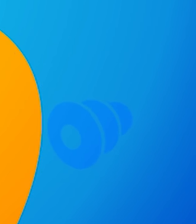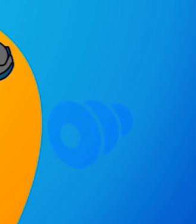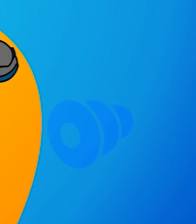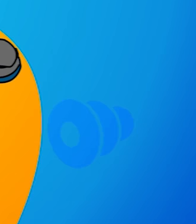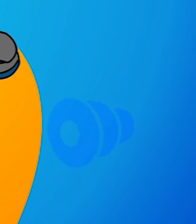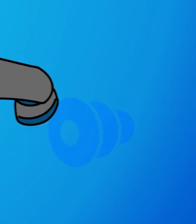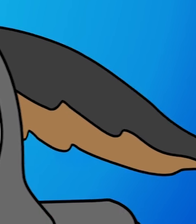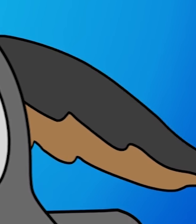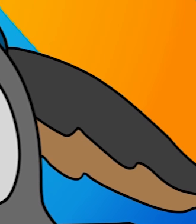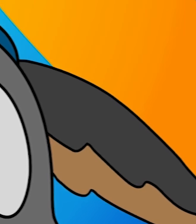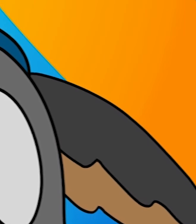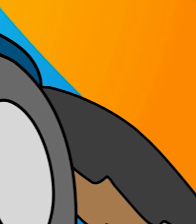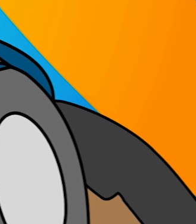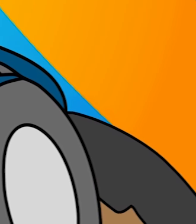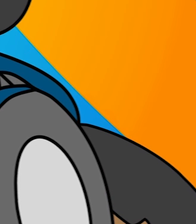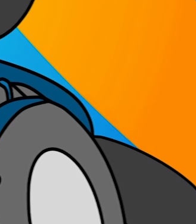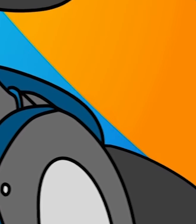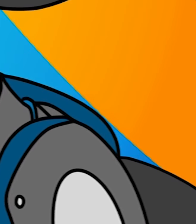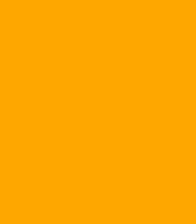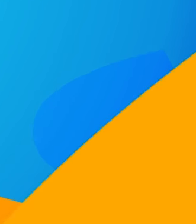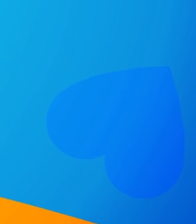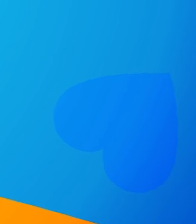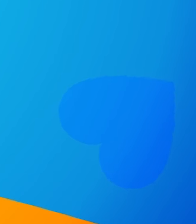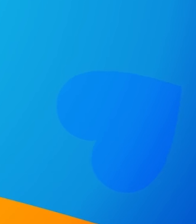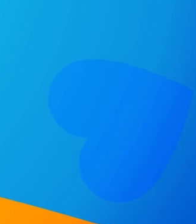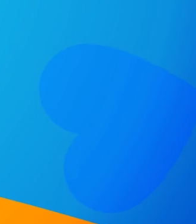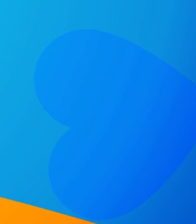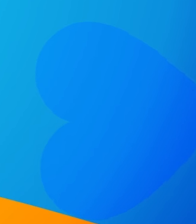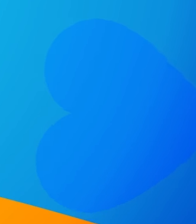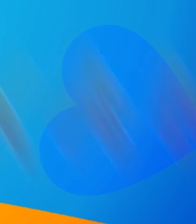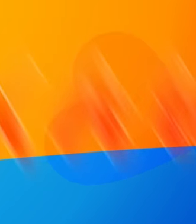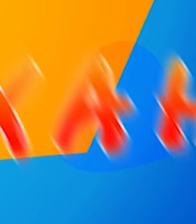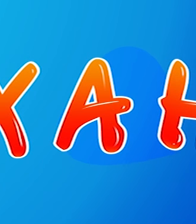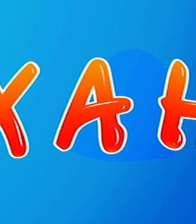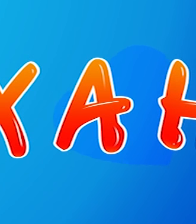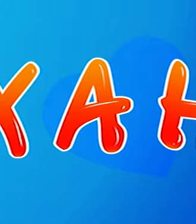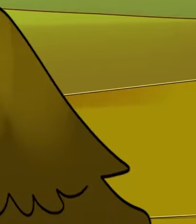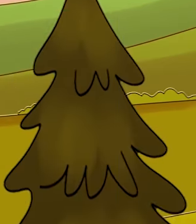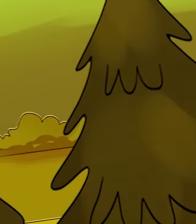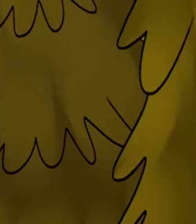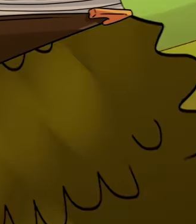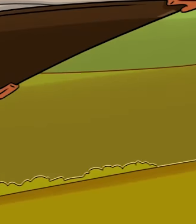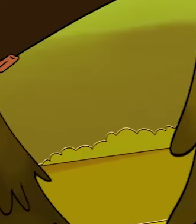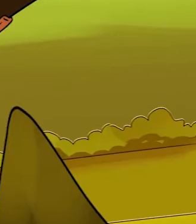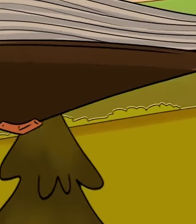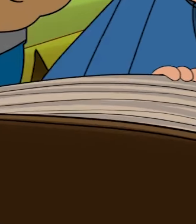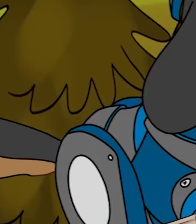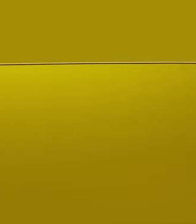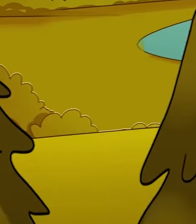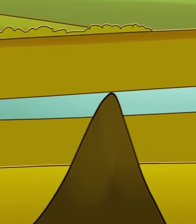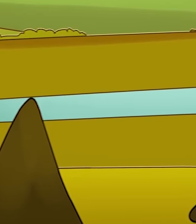бас игдүүтэй Басар Мөнх тунх ухаалаг бас овчин засхан Мөнх